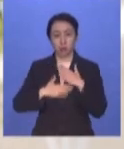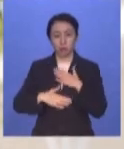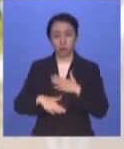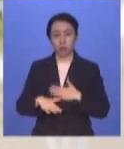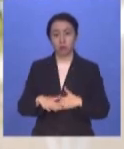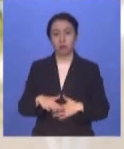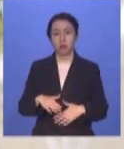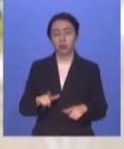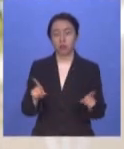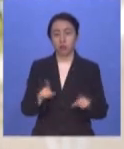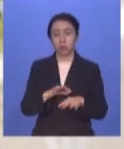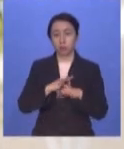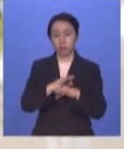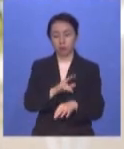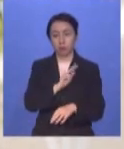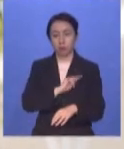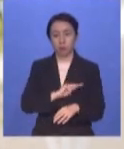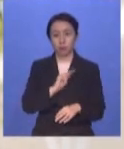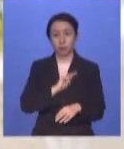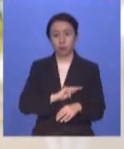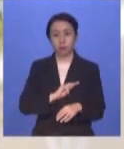тем, что провели работу